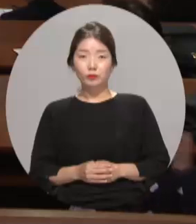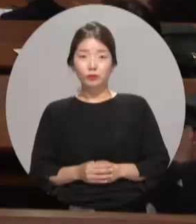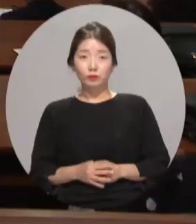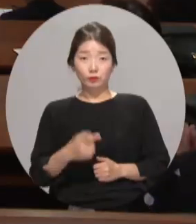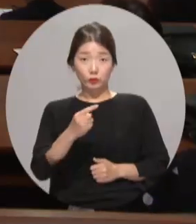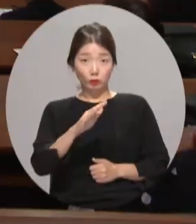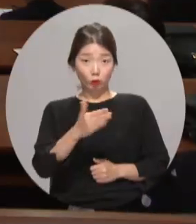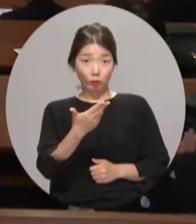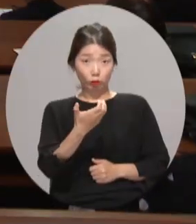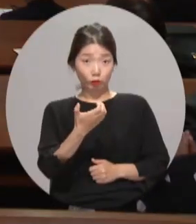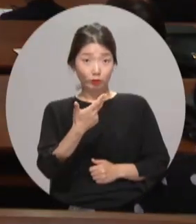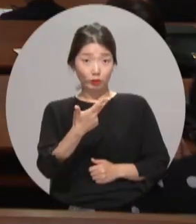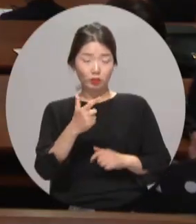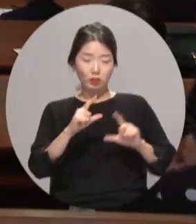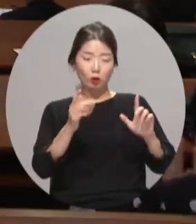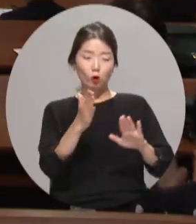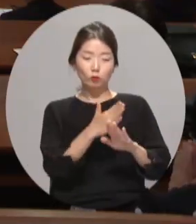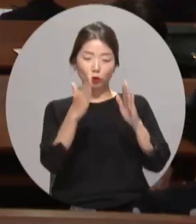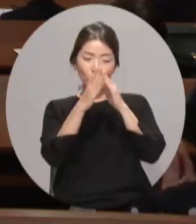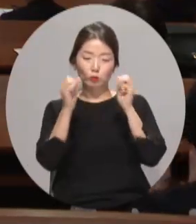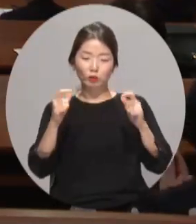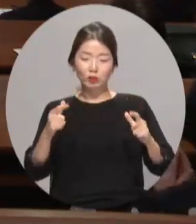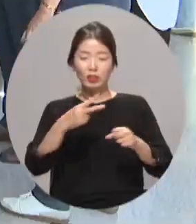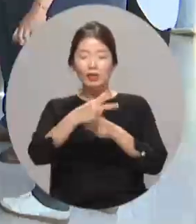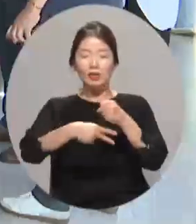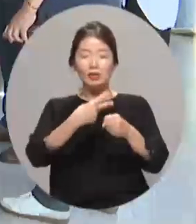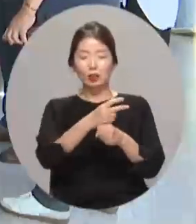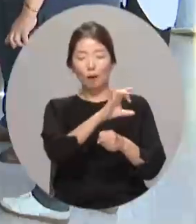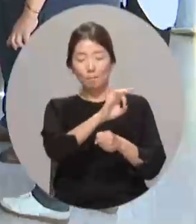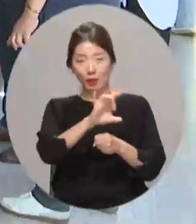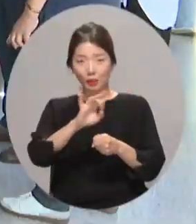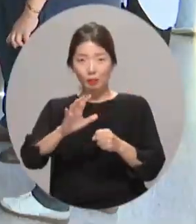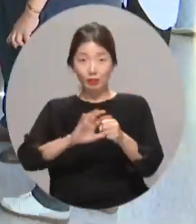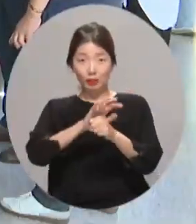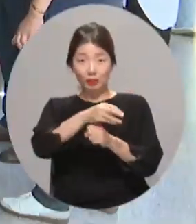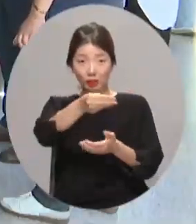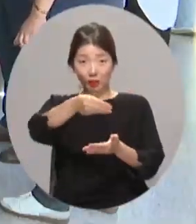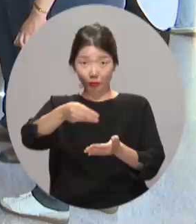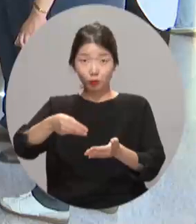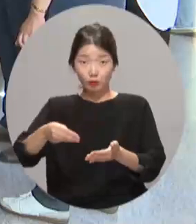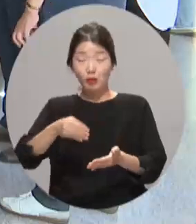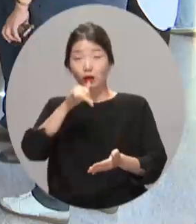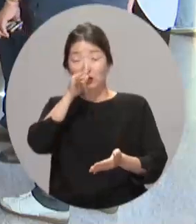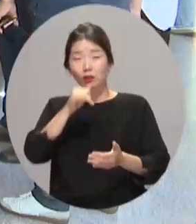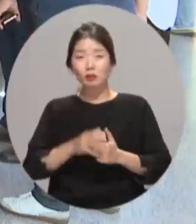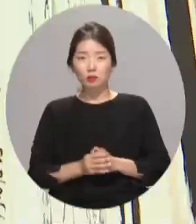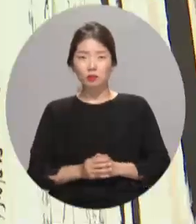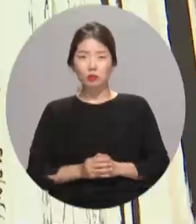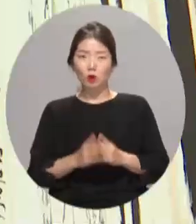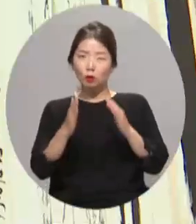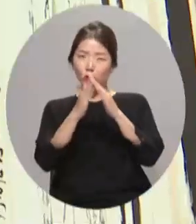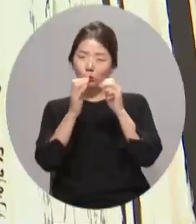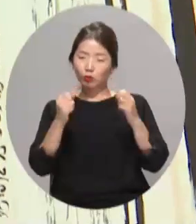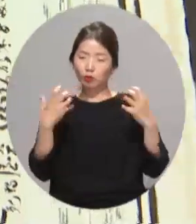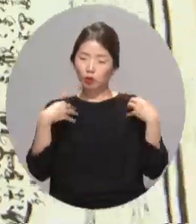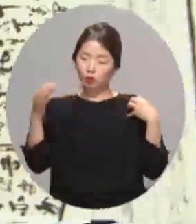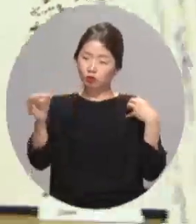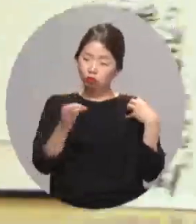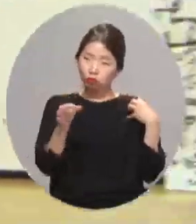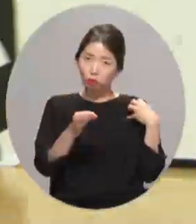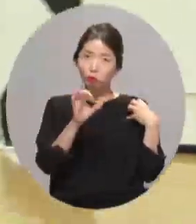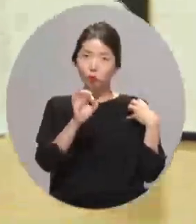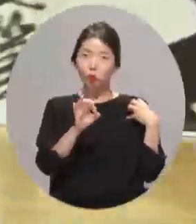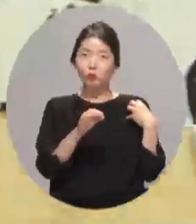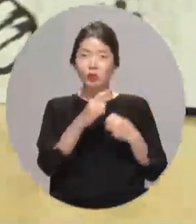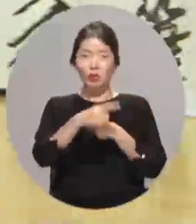지난 1997년부터 전북에서 2년마다 개최된 세계 서예 전북 비엔날레. 전북도로부터 받은 보조금 등